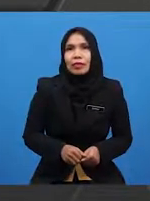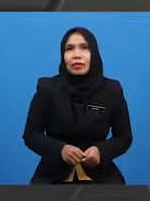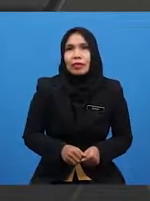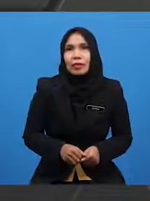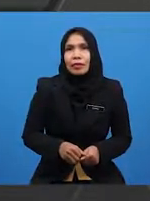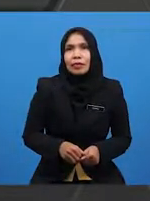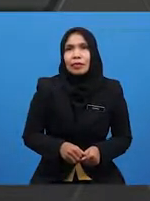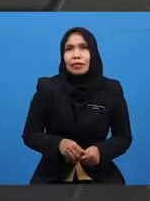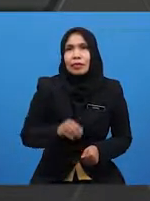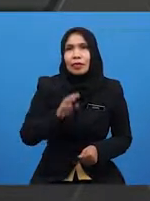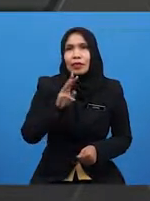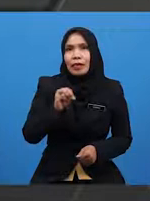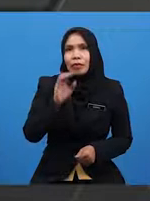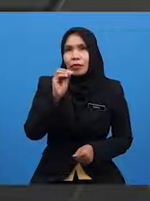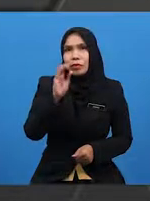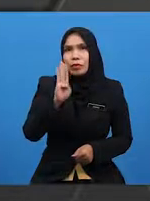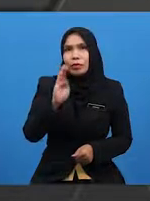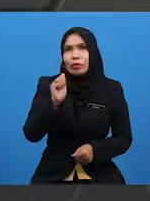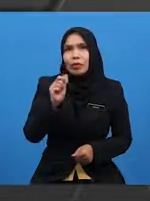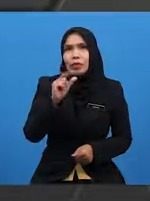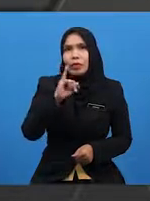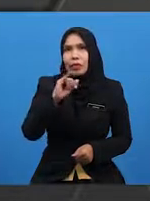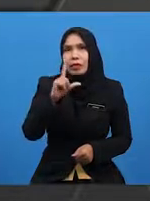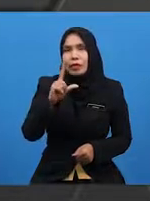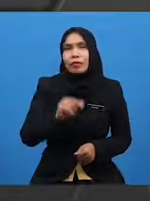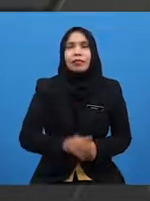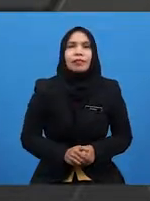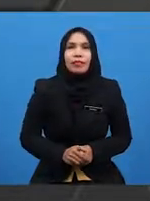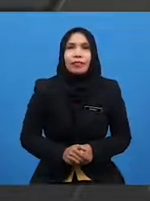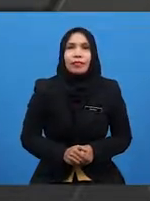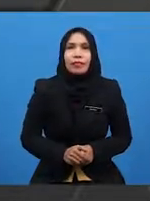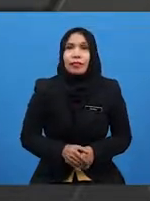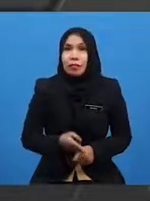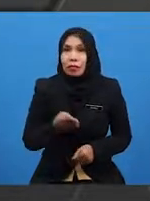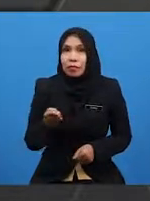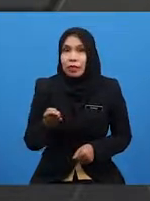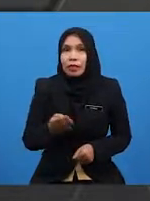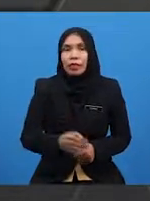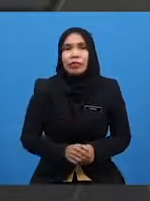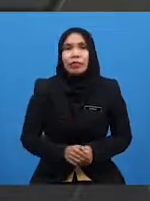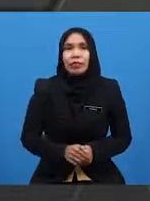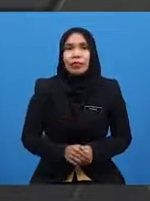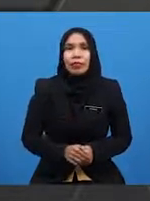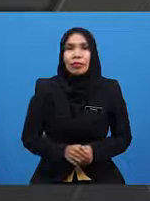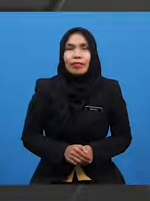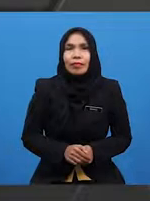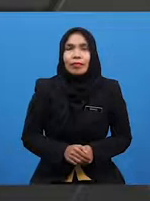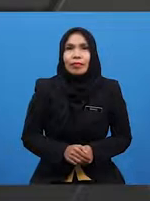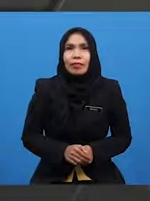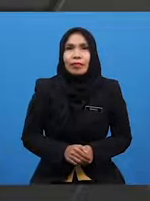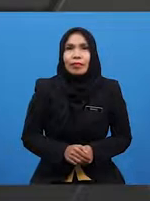Bahan: besi dawai, kepingan logam, cardboard, dan sebarang bahan yang